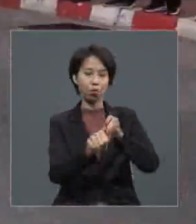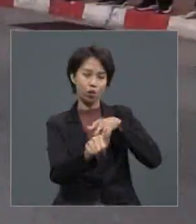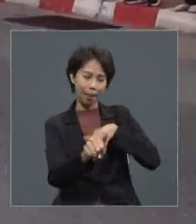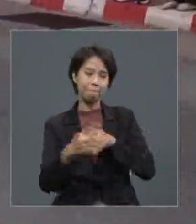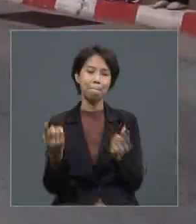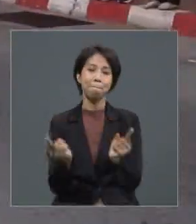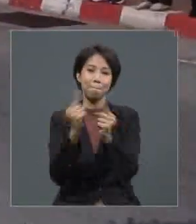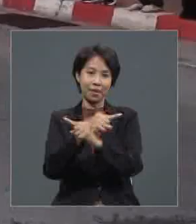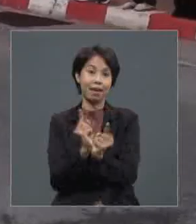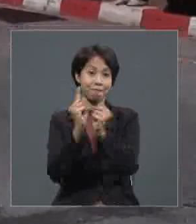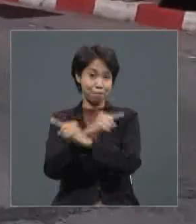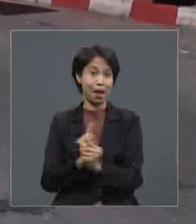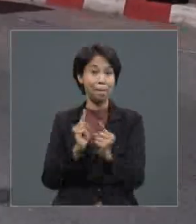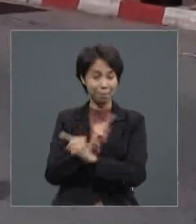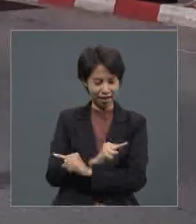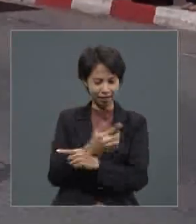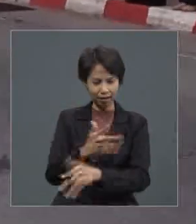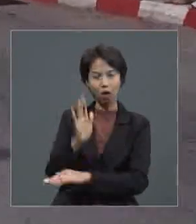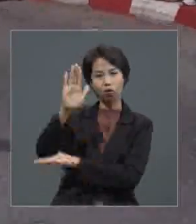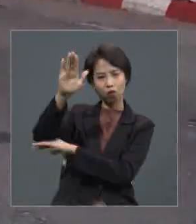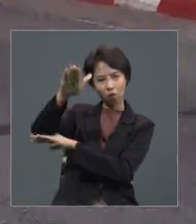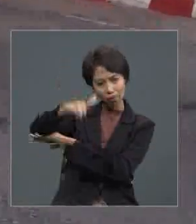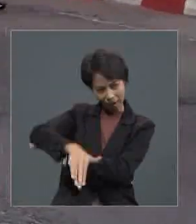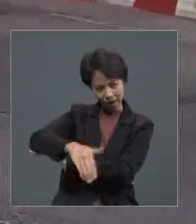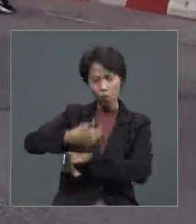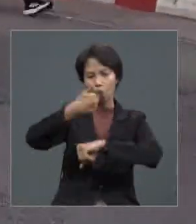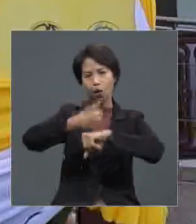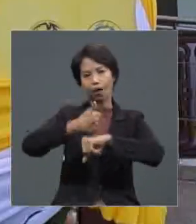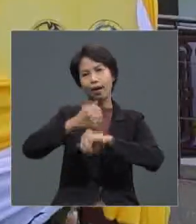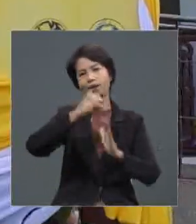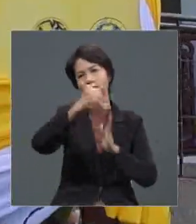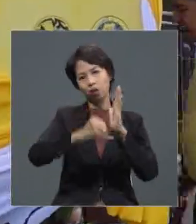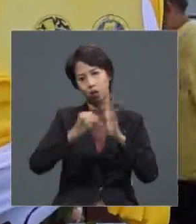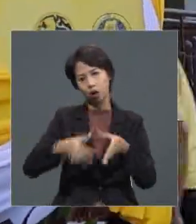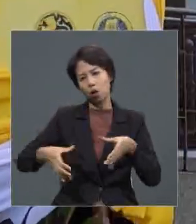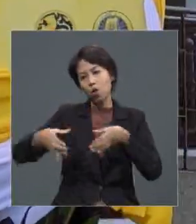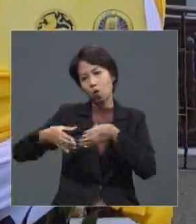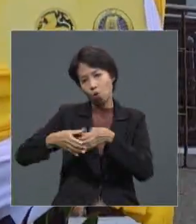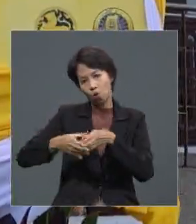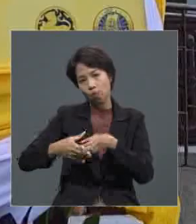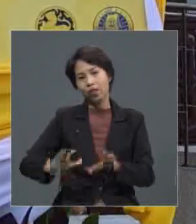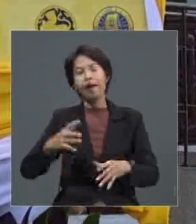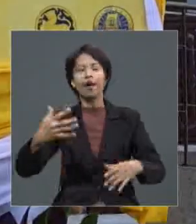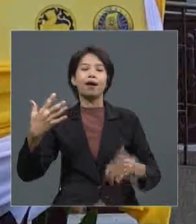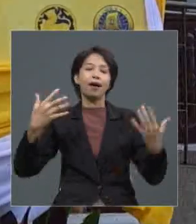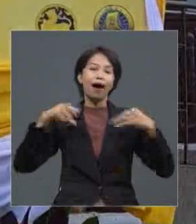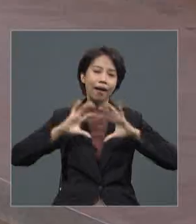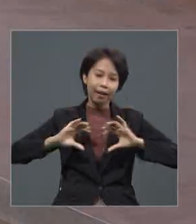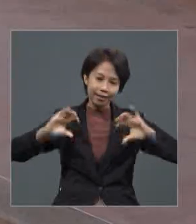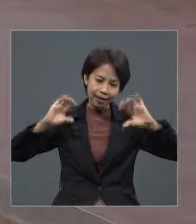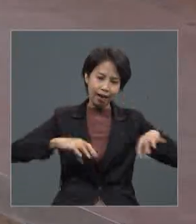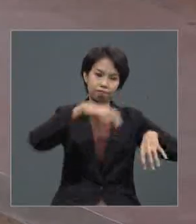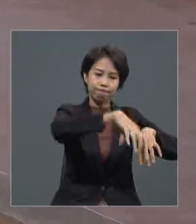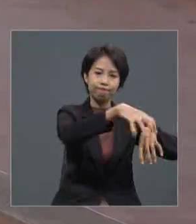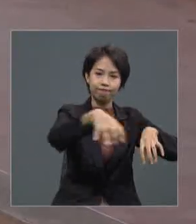ะครับจากนั้นพอในช่วงบ่ายผู้ว่าราชการจังหวัดนราธิวาสก็จะนำคณะหัวหน้าส่วนราชการต่างๆเชิญธงตราสั